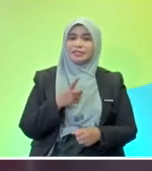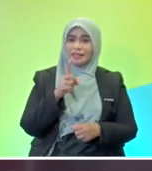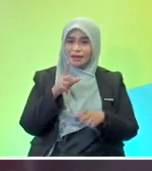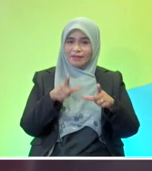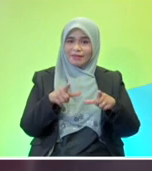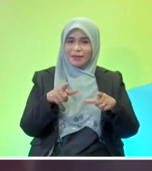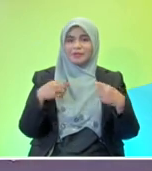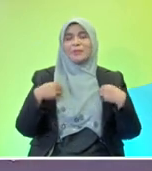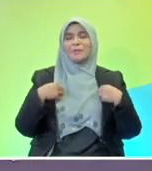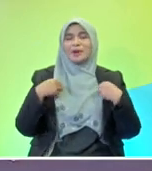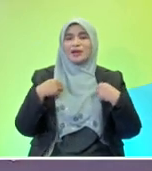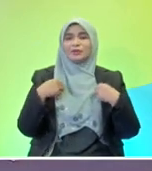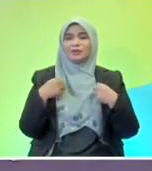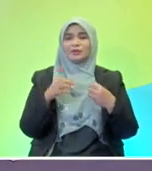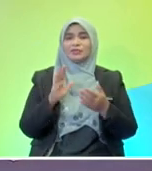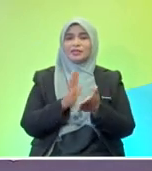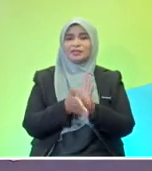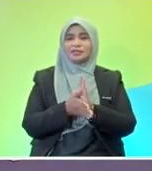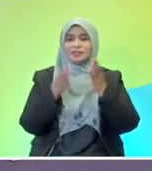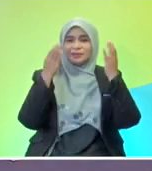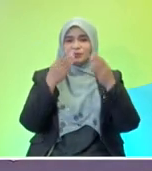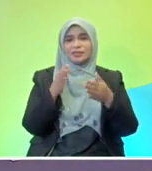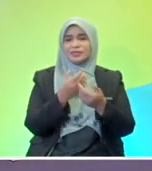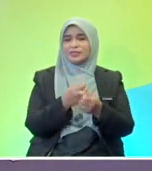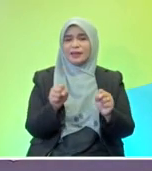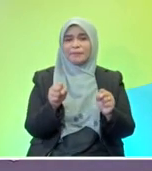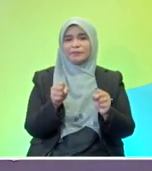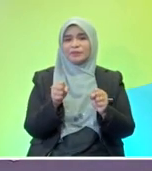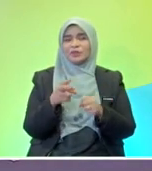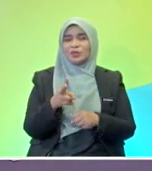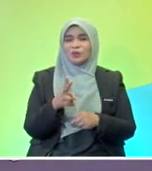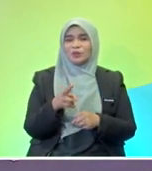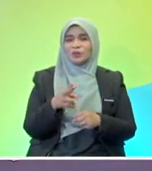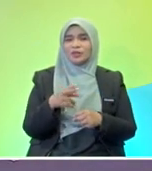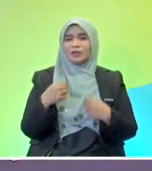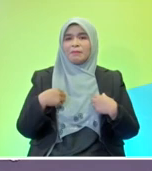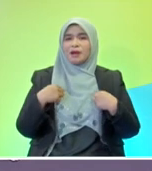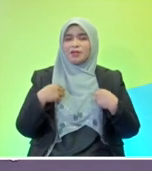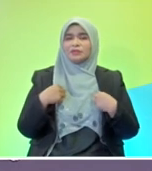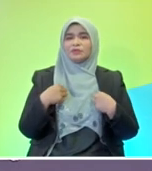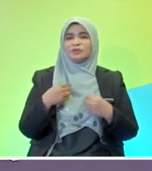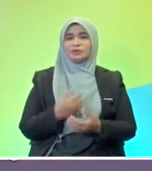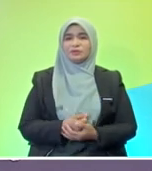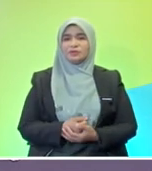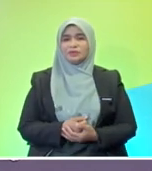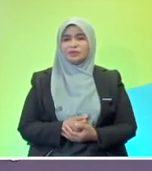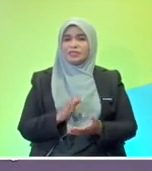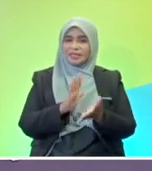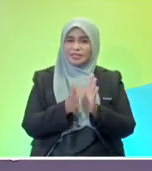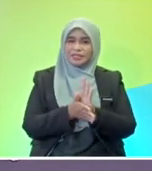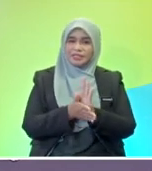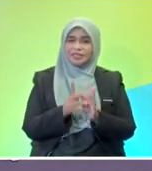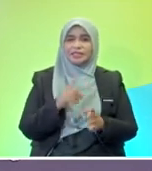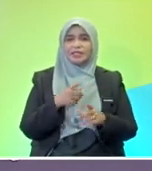ni cikgu dah siap-siap gunting baju dan juga skirt dia. Kita cuma tampal saja.